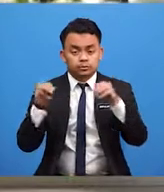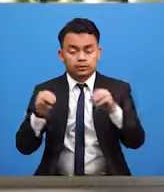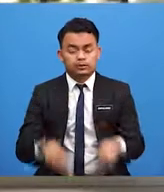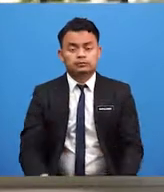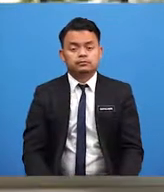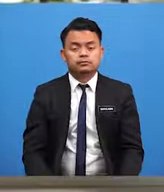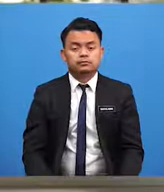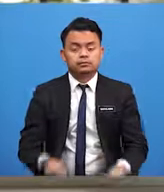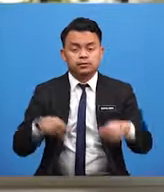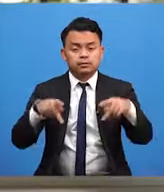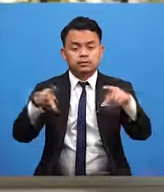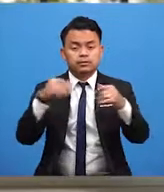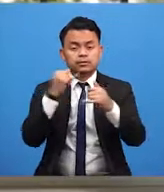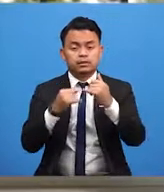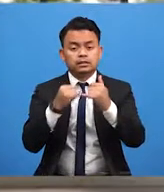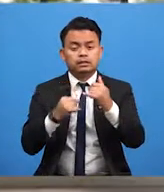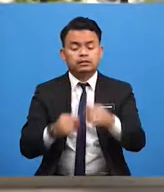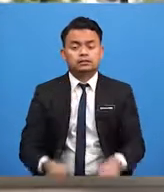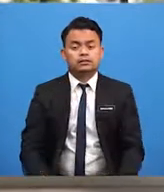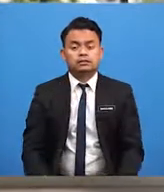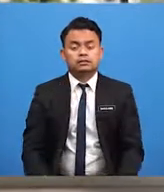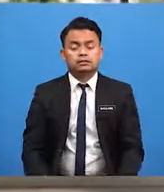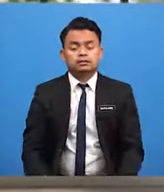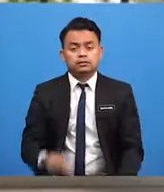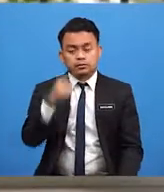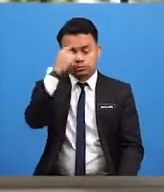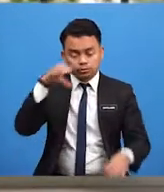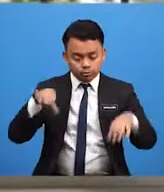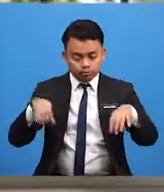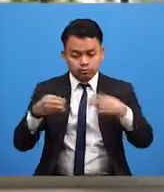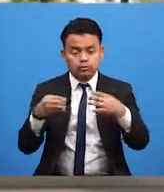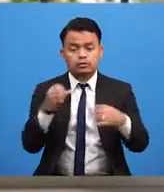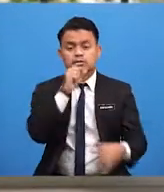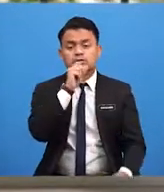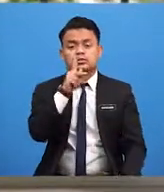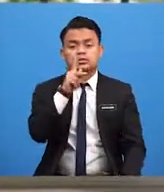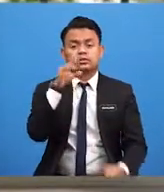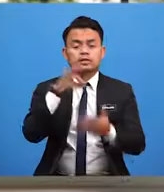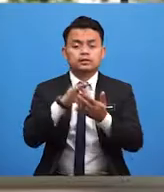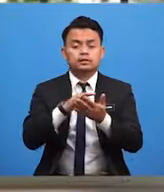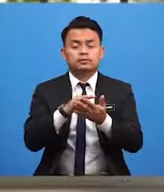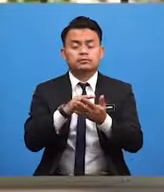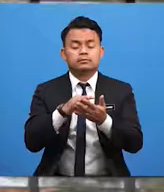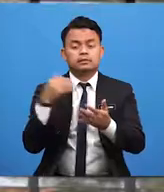Murid-murid, proses terakhir bagi menyediakan stok ayam adalah menapis stok